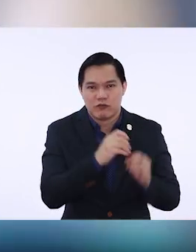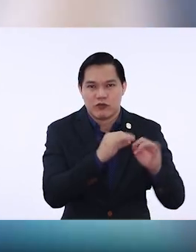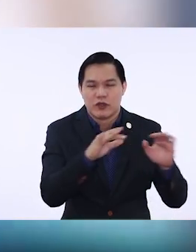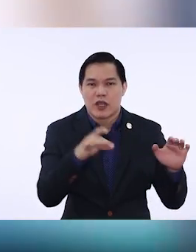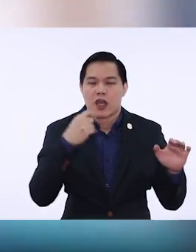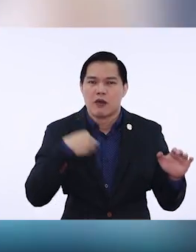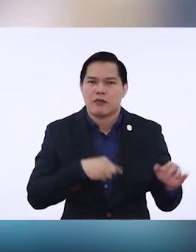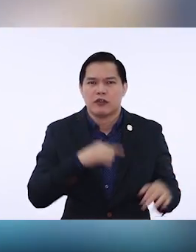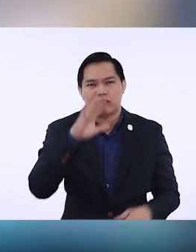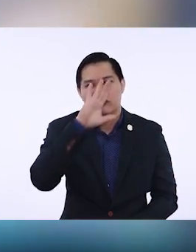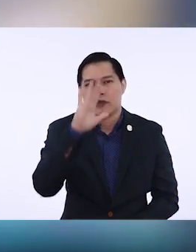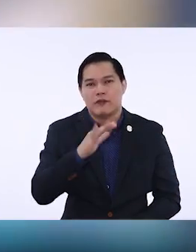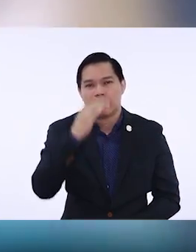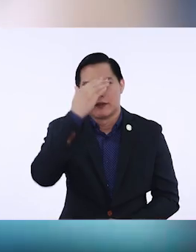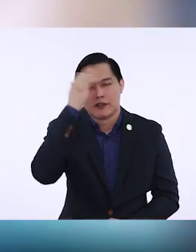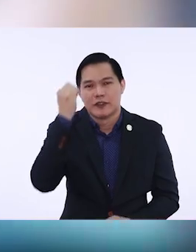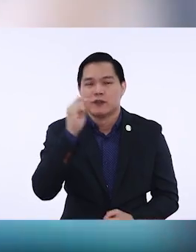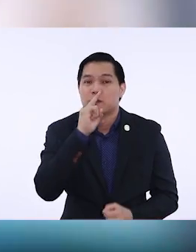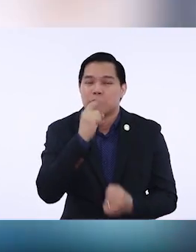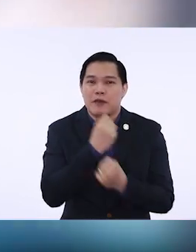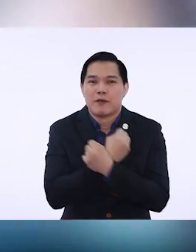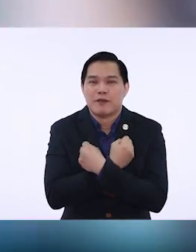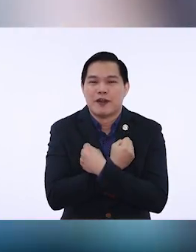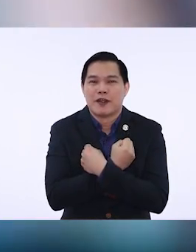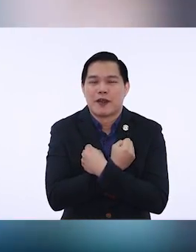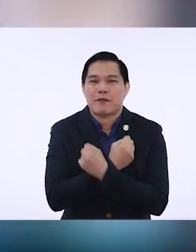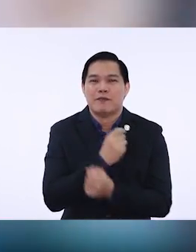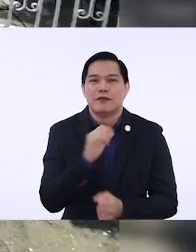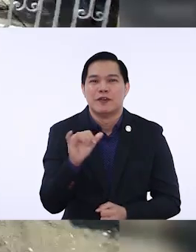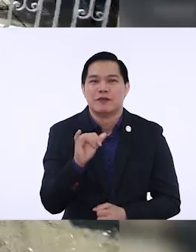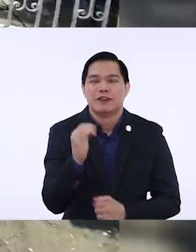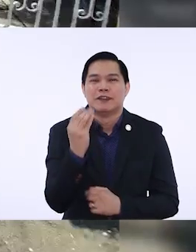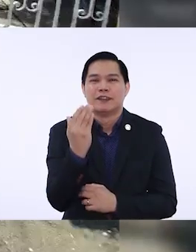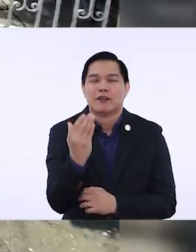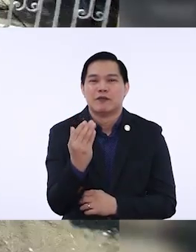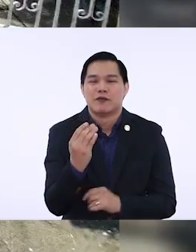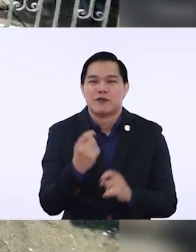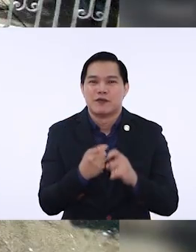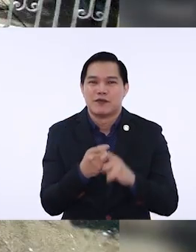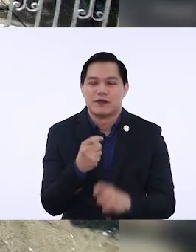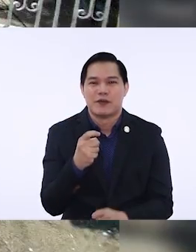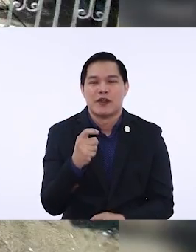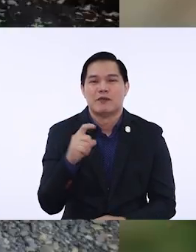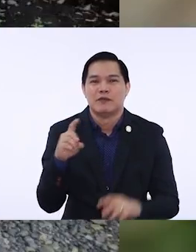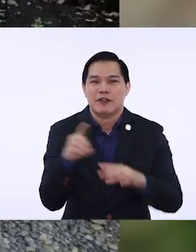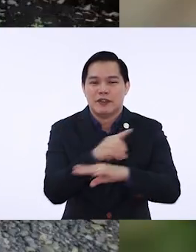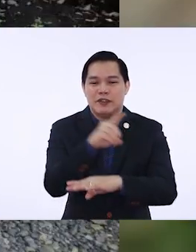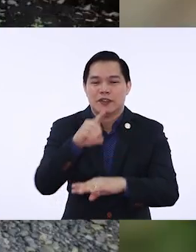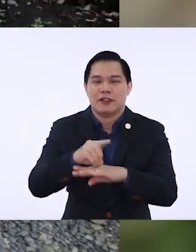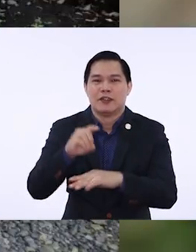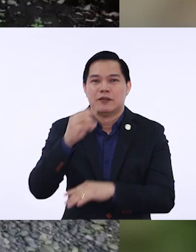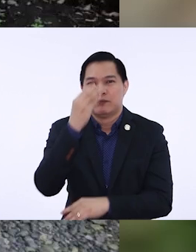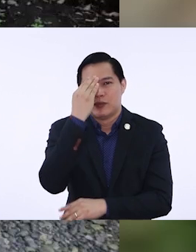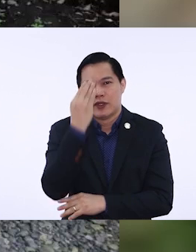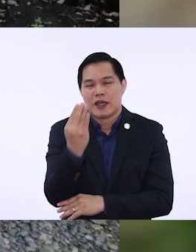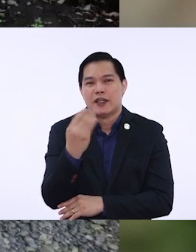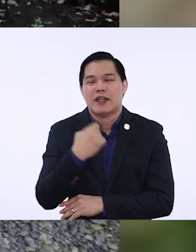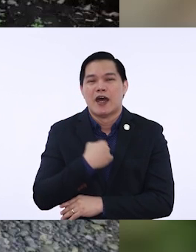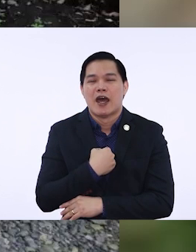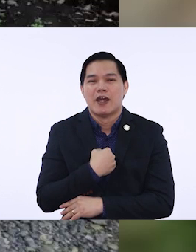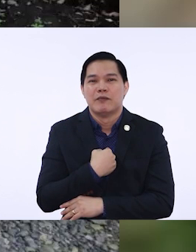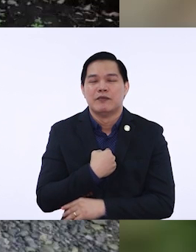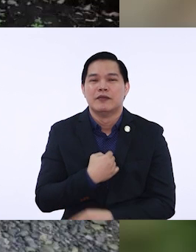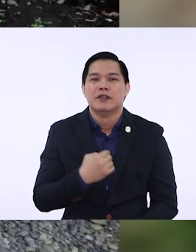po kami nakalimutan, mahal na mahal din po namin kayo. Mula po rito sa distrito ng Bulacan, ako po